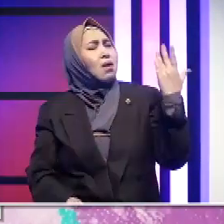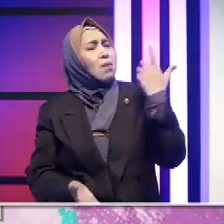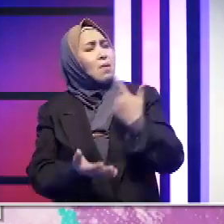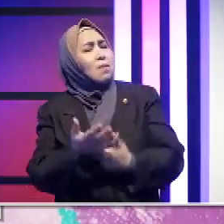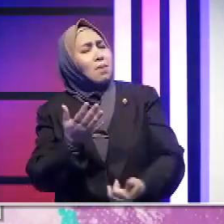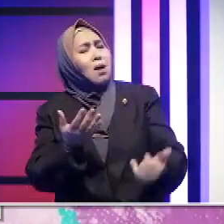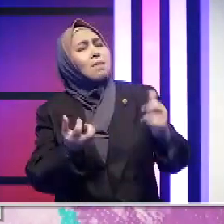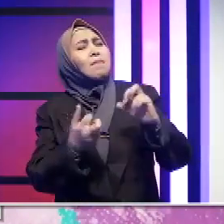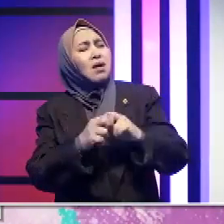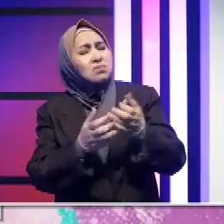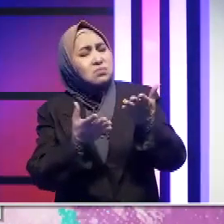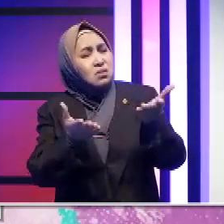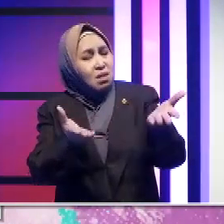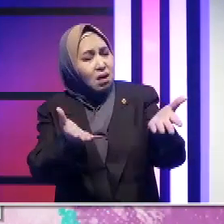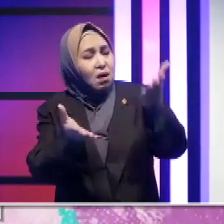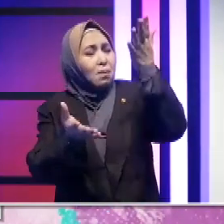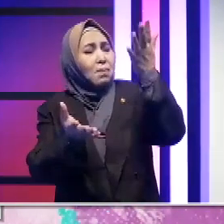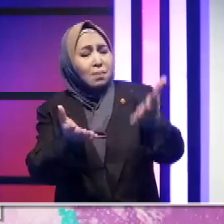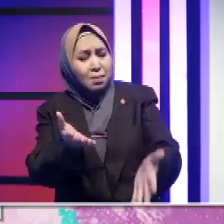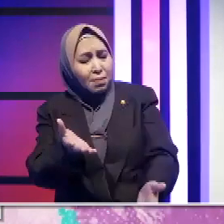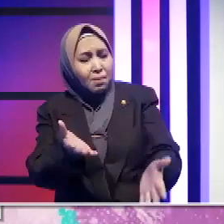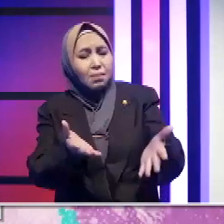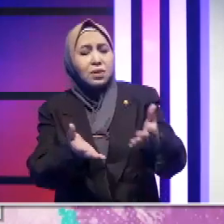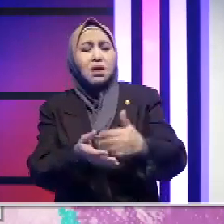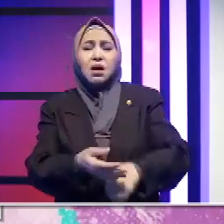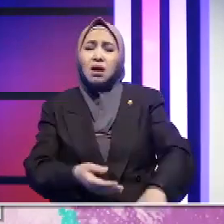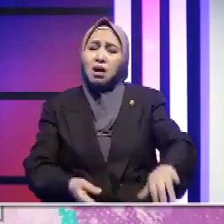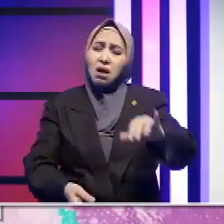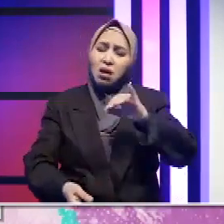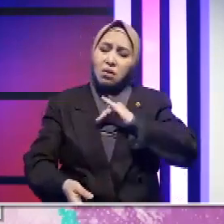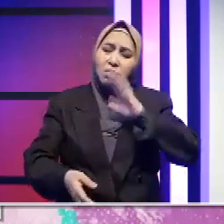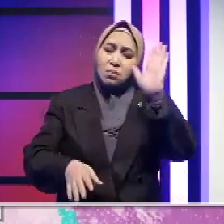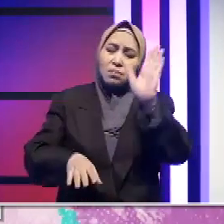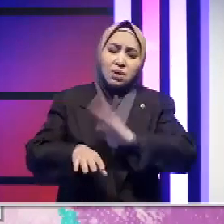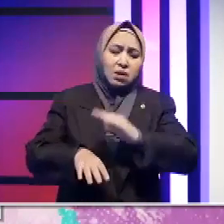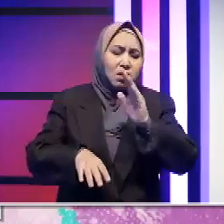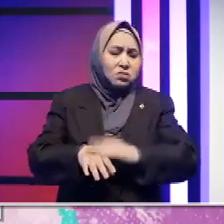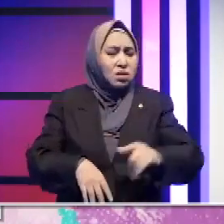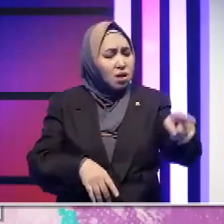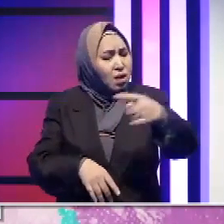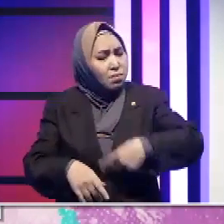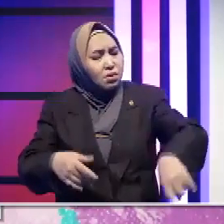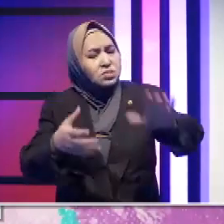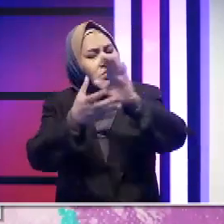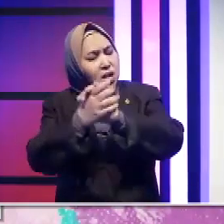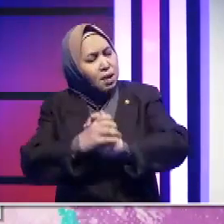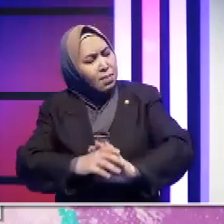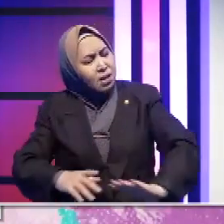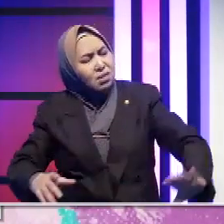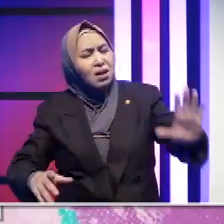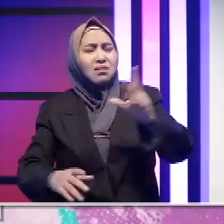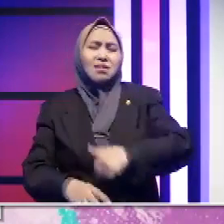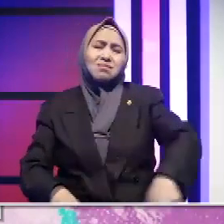Life azroh kum Ilal Najmi